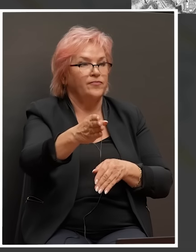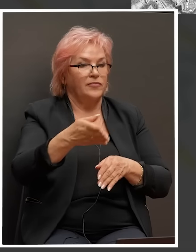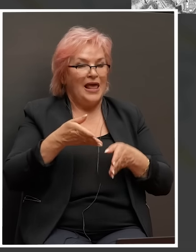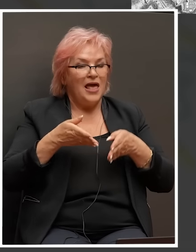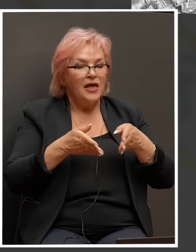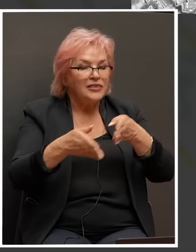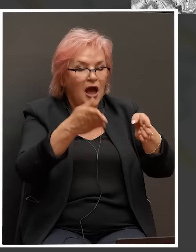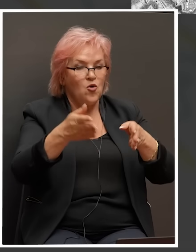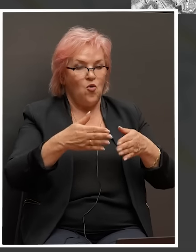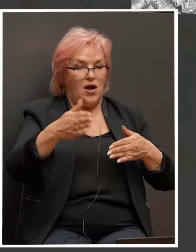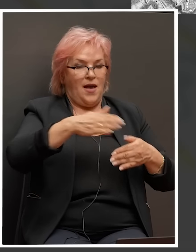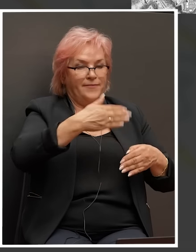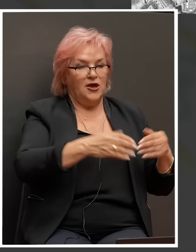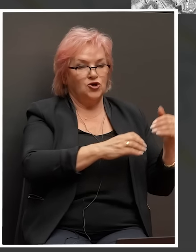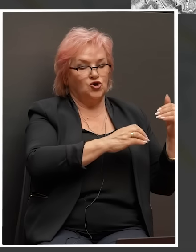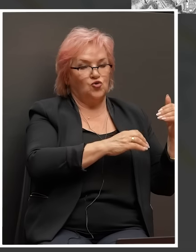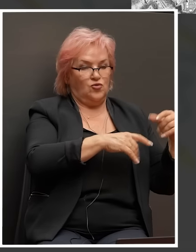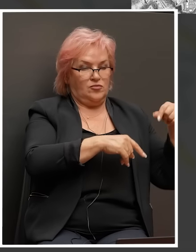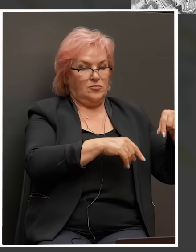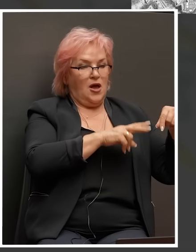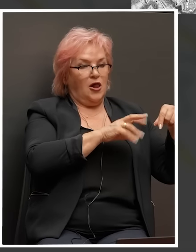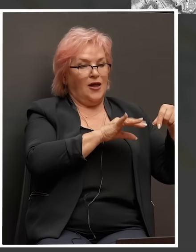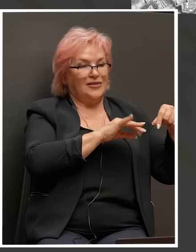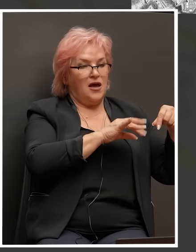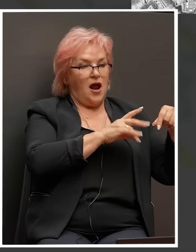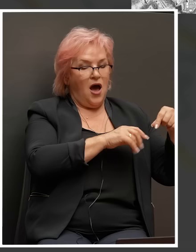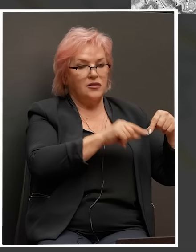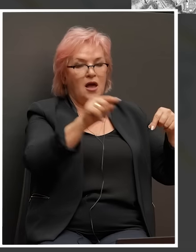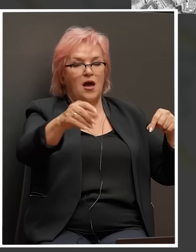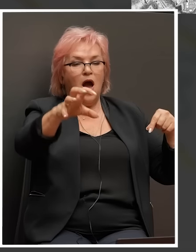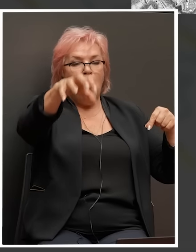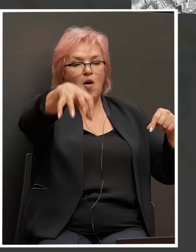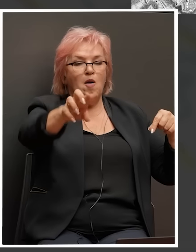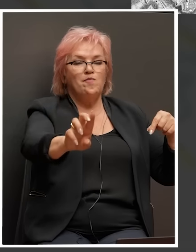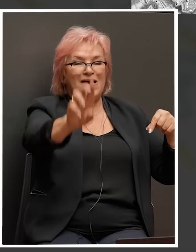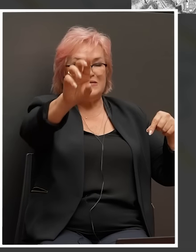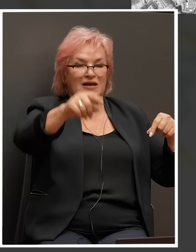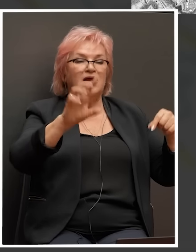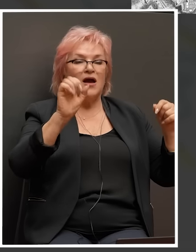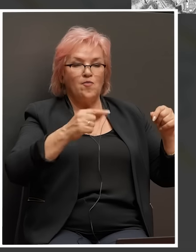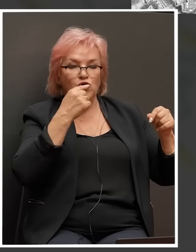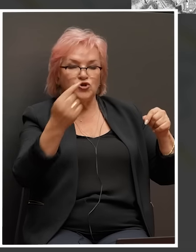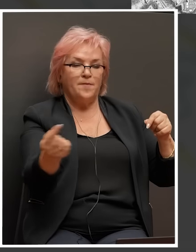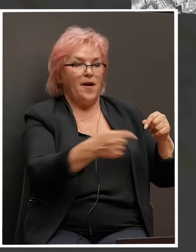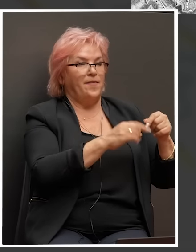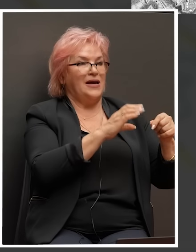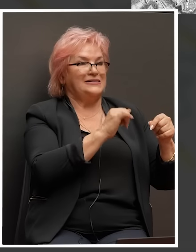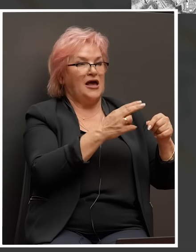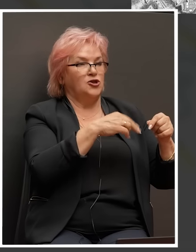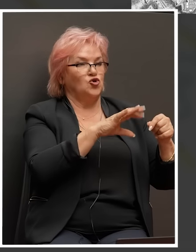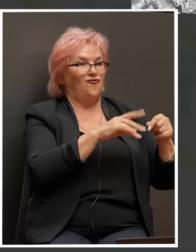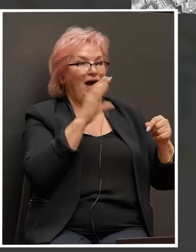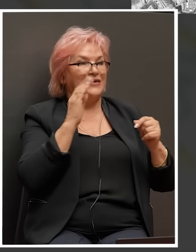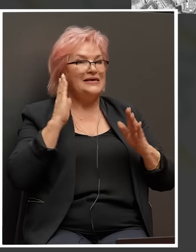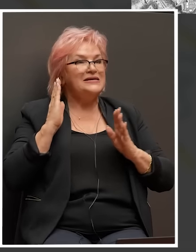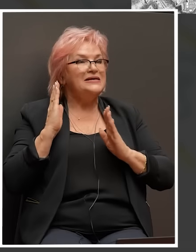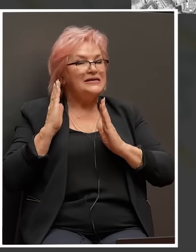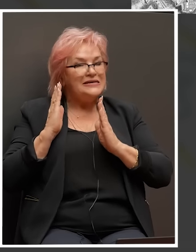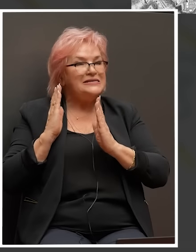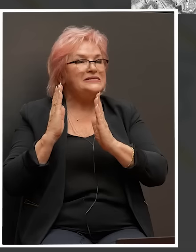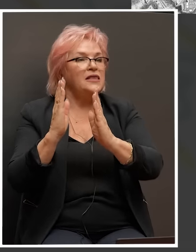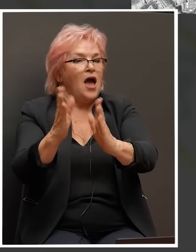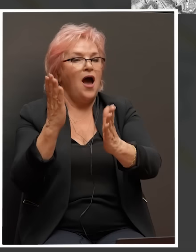между Сан-Джованни-Латерано и базиликой Санта-Мария-Маджоре. К Сан-Джованни можно попасть по стене. Там вдоль